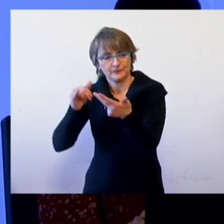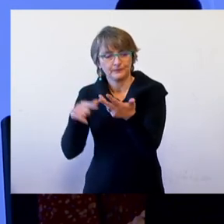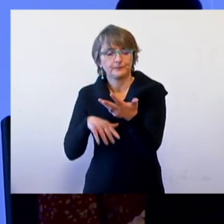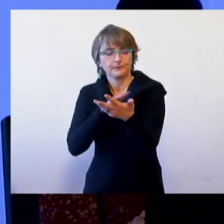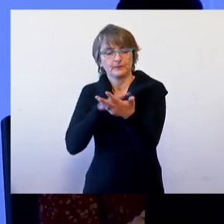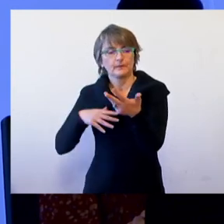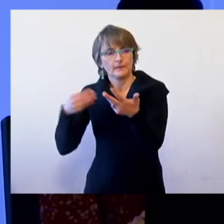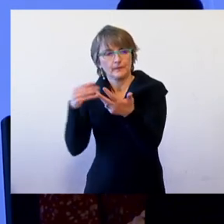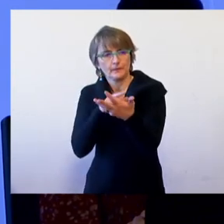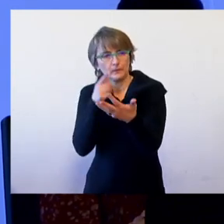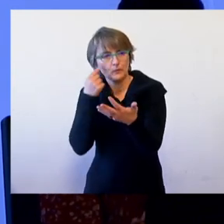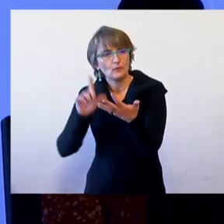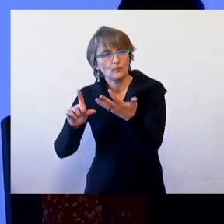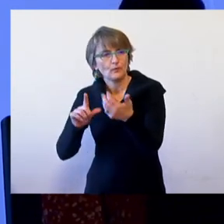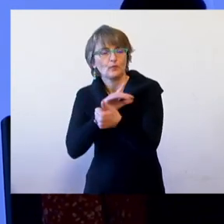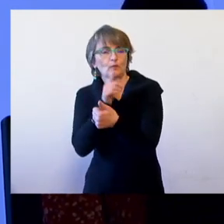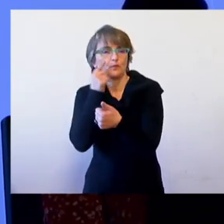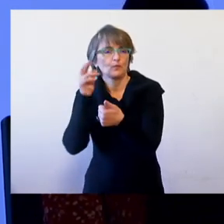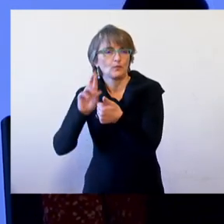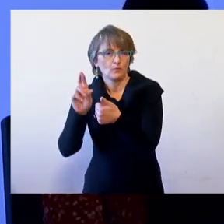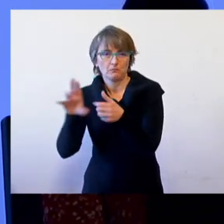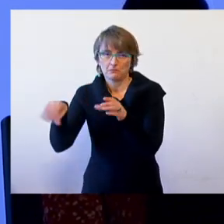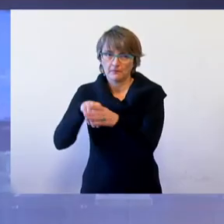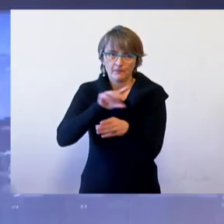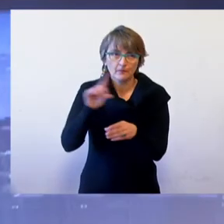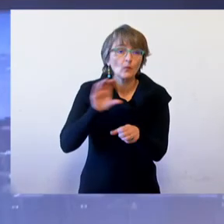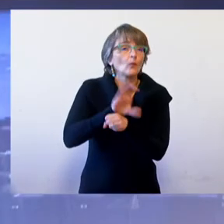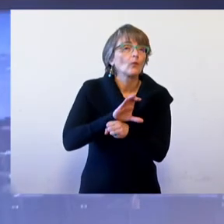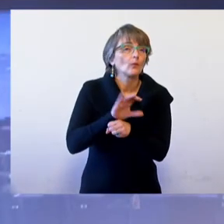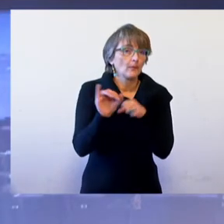M. Nison, M. Reynaud. Qui est contre?